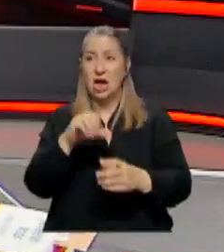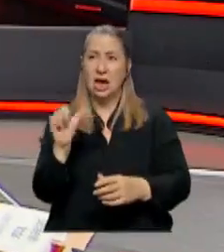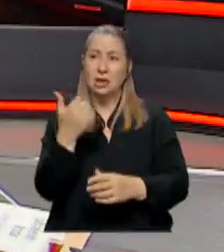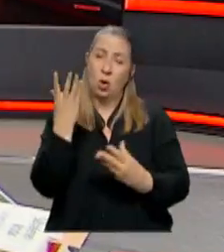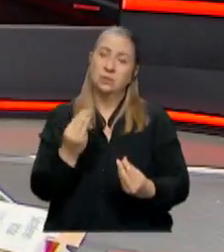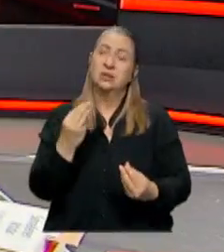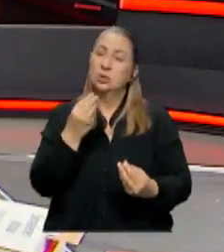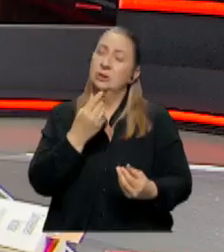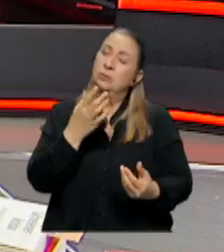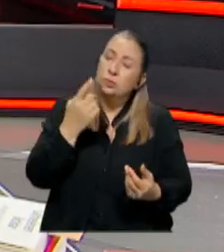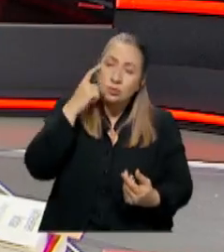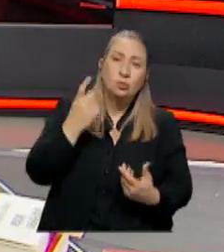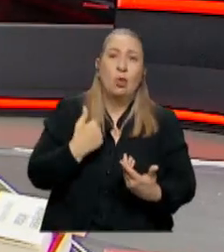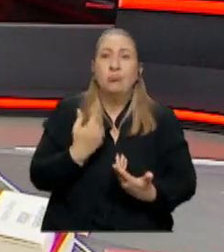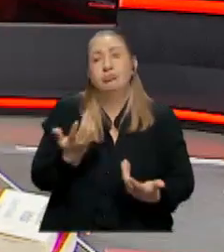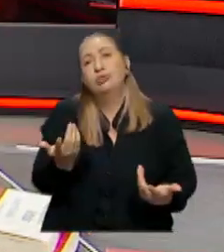olmasını umarım.